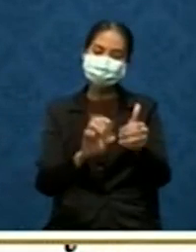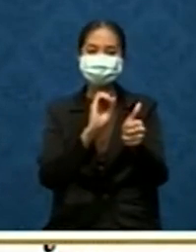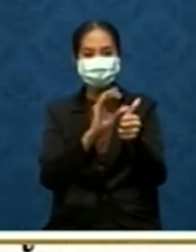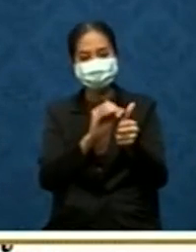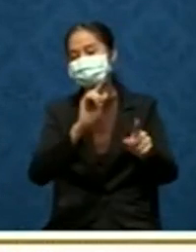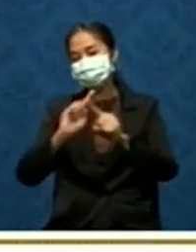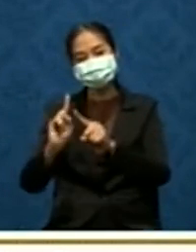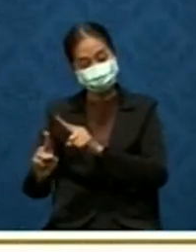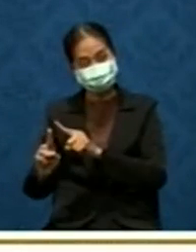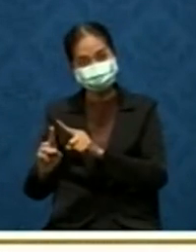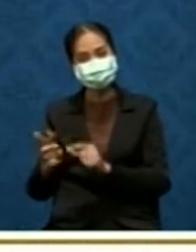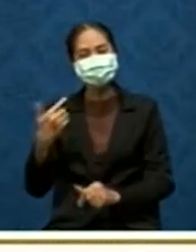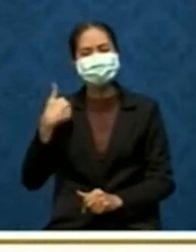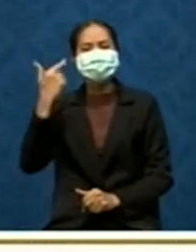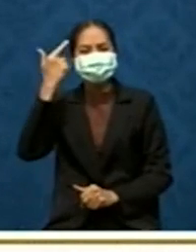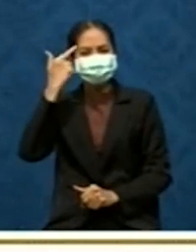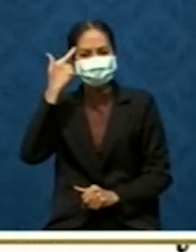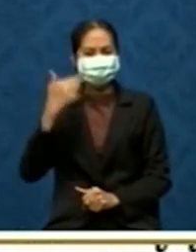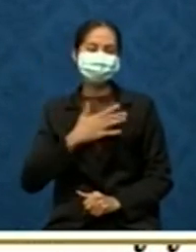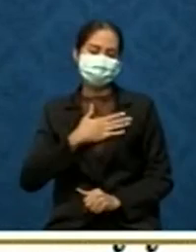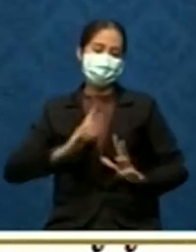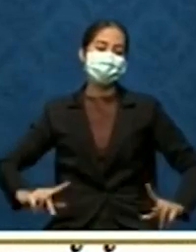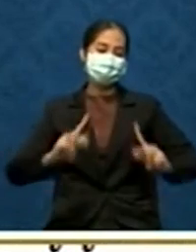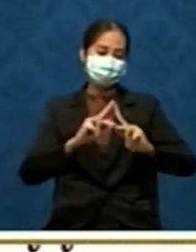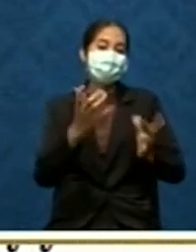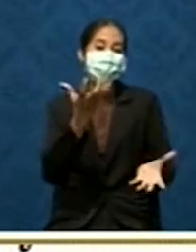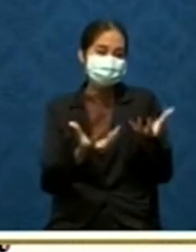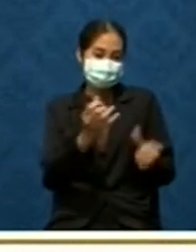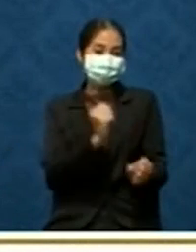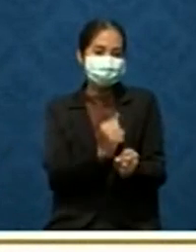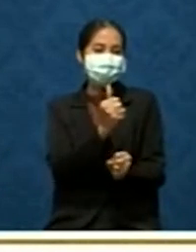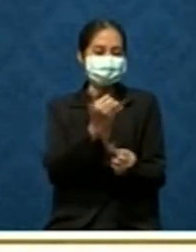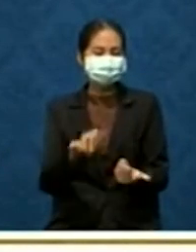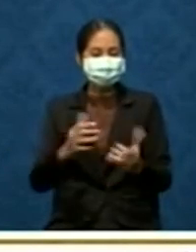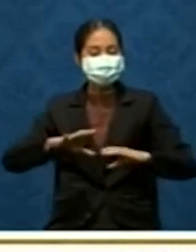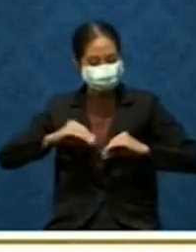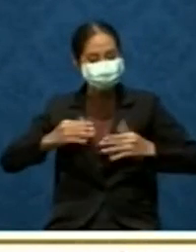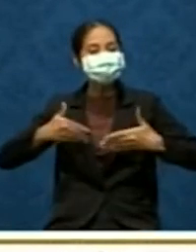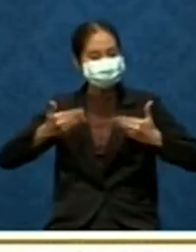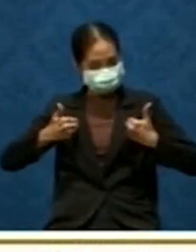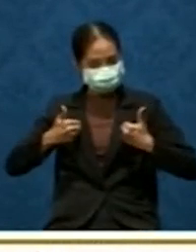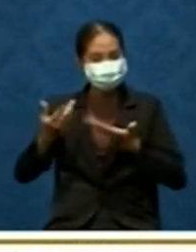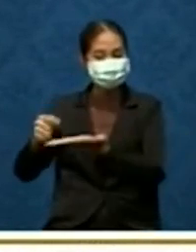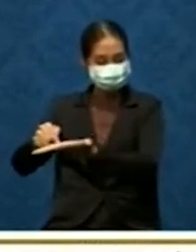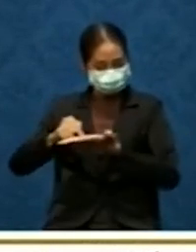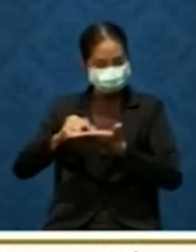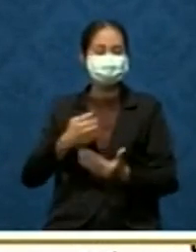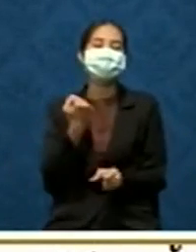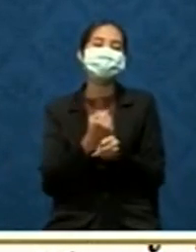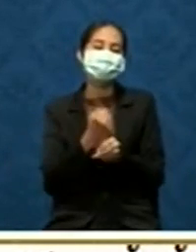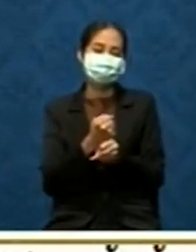เติมหรืออย่างไรที่คิดว่ากระทรวงยุติธรรมสามารถรับได้ก็ยินดีที่จะรับไปดำเนินการเท่า